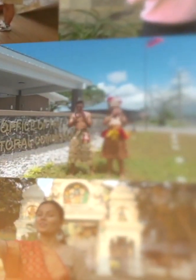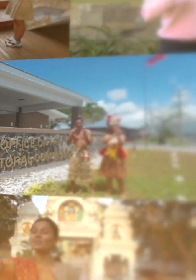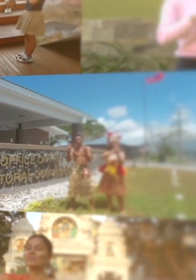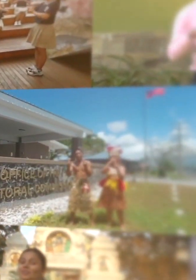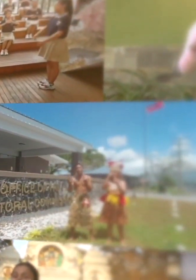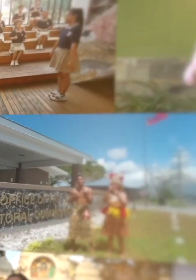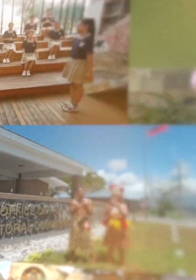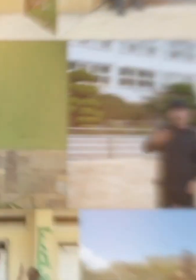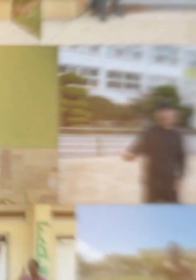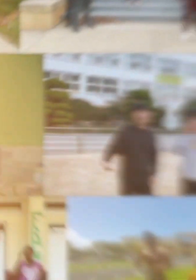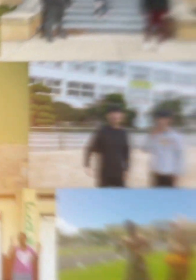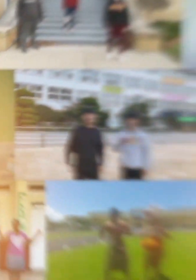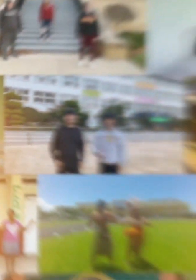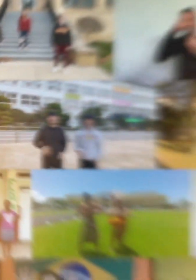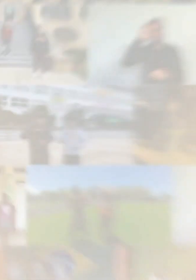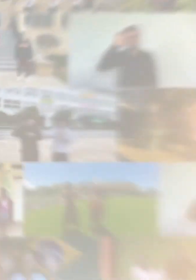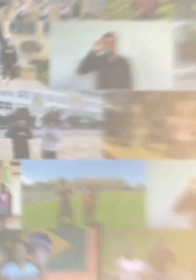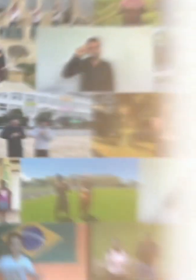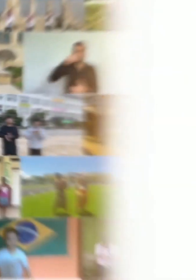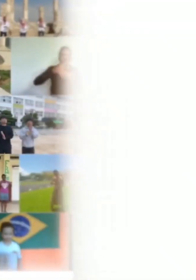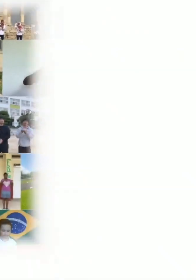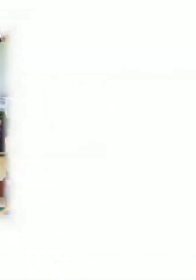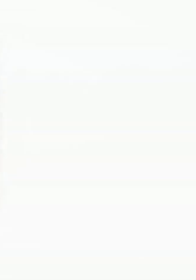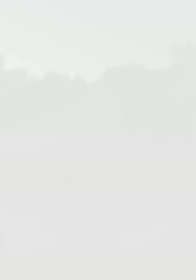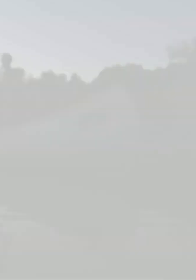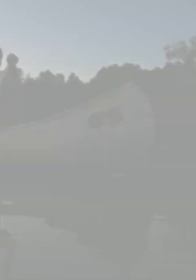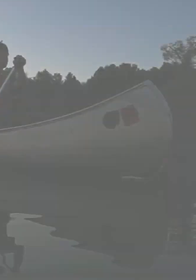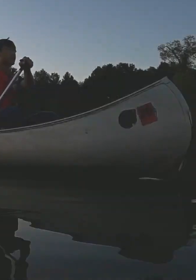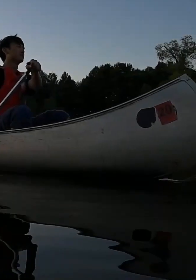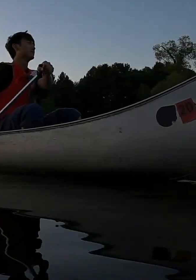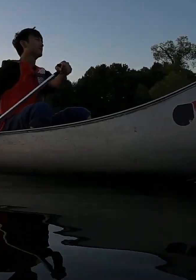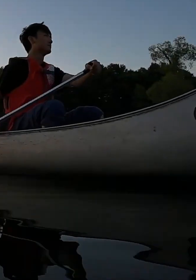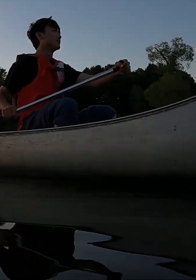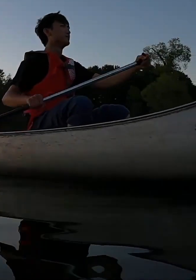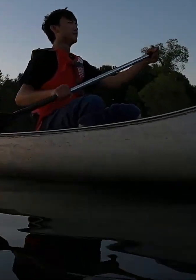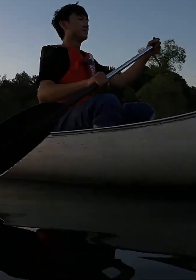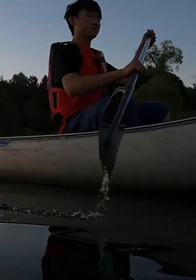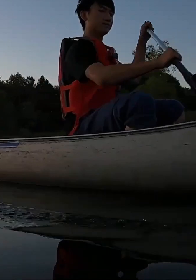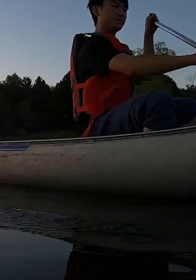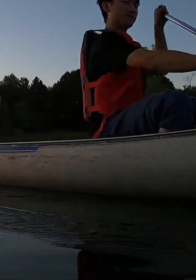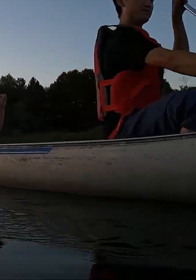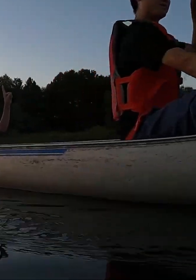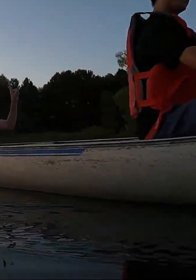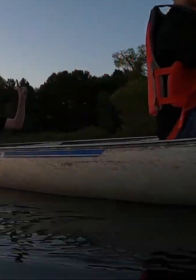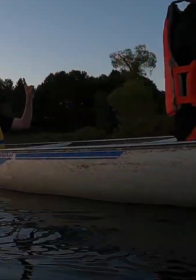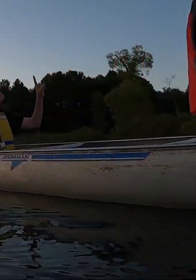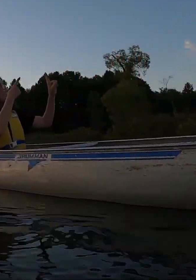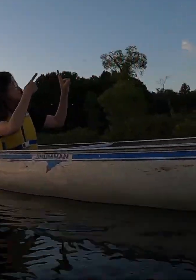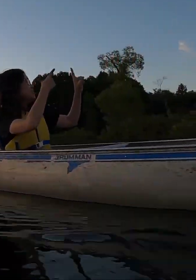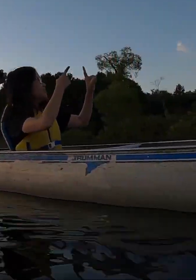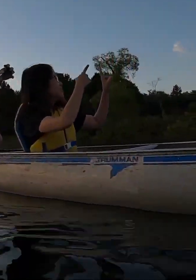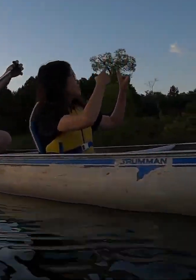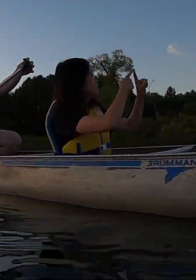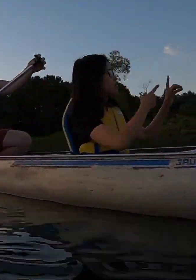innovative practices, and innovative policies, a network